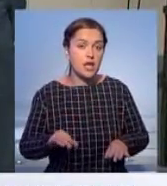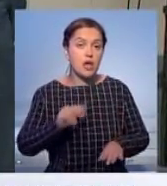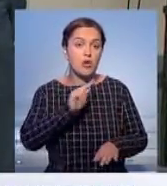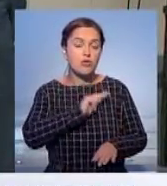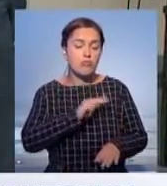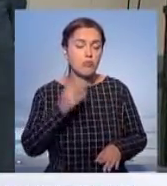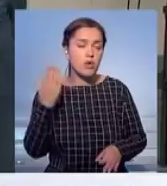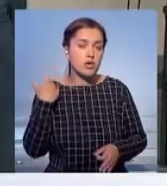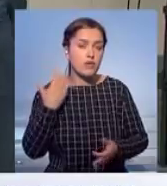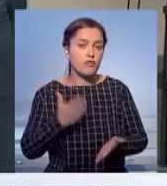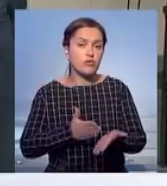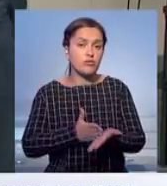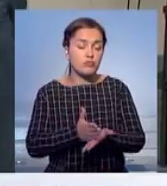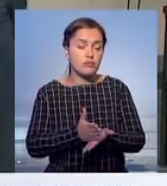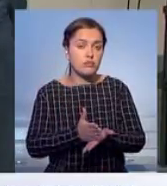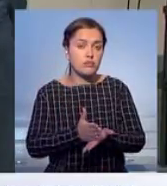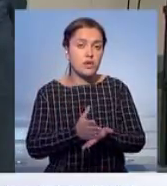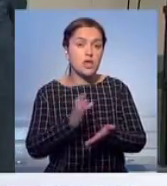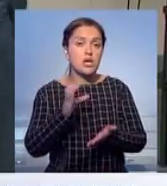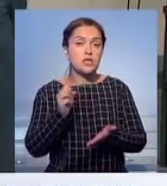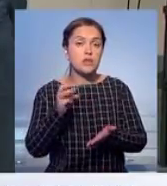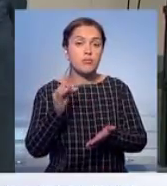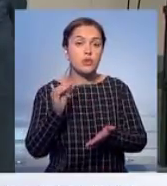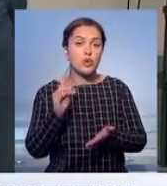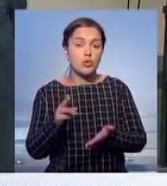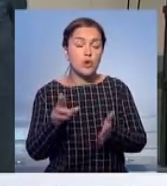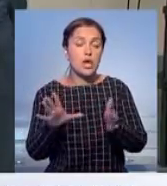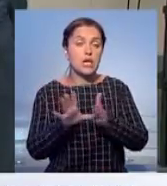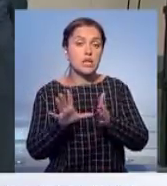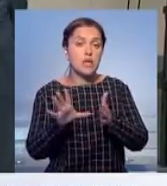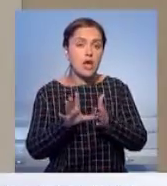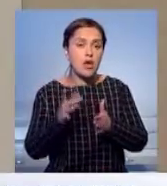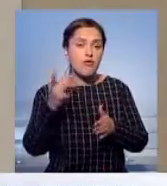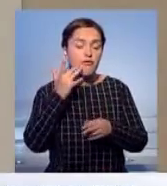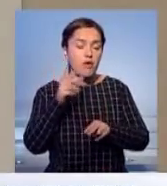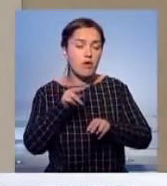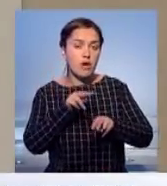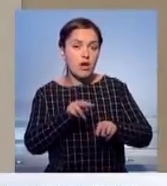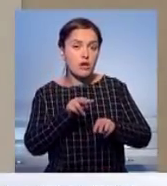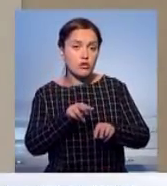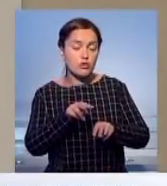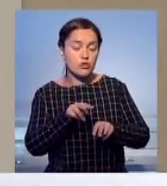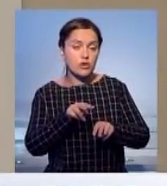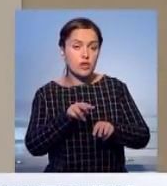работает давно. Самрук-энерго постоянно держит этот вопрос на контроле.